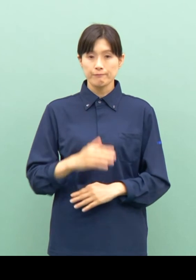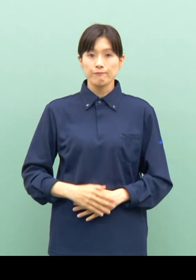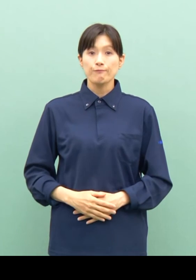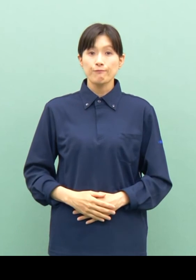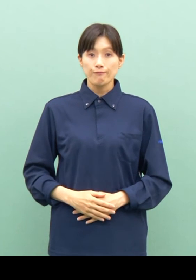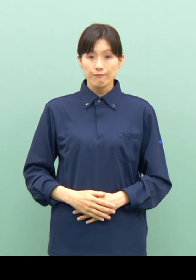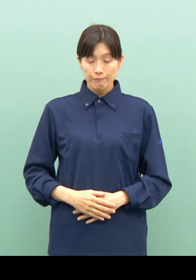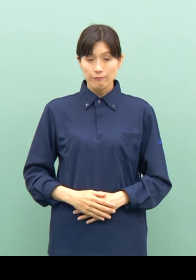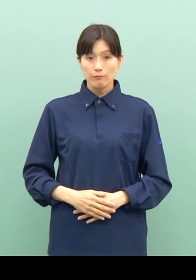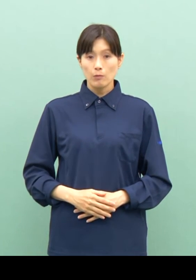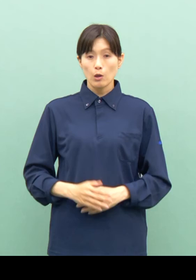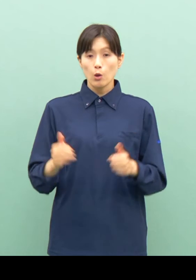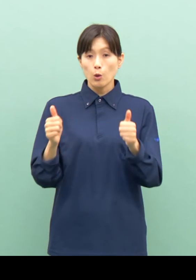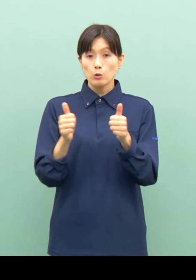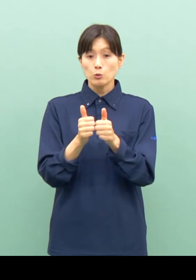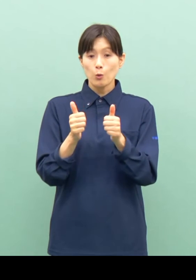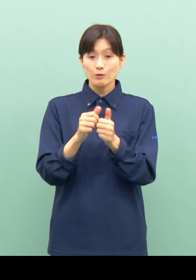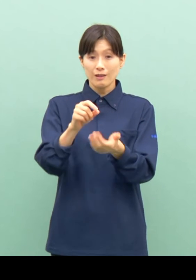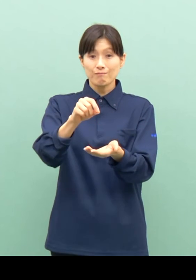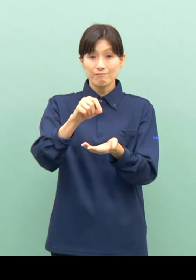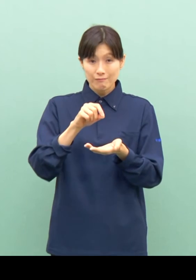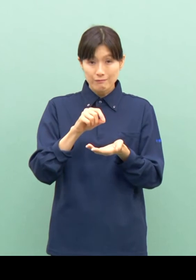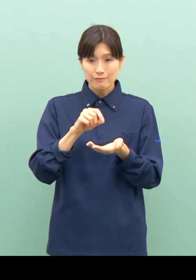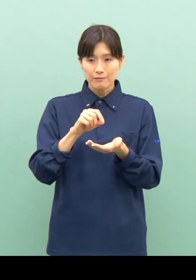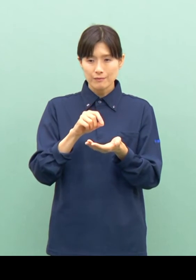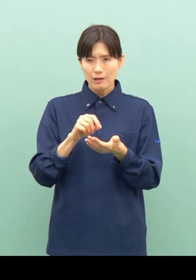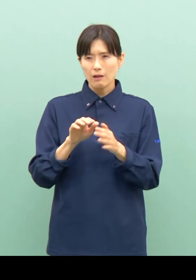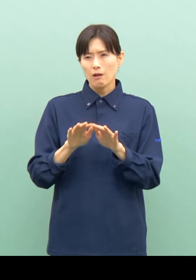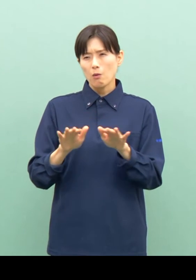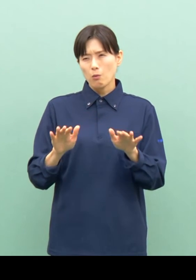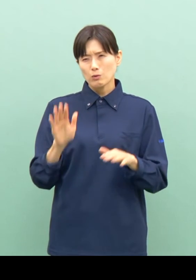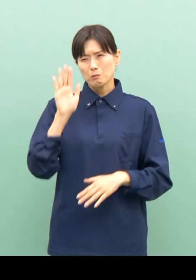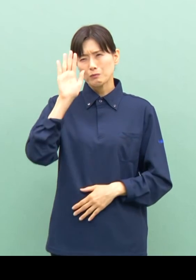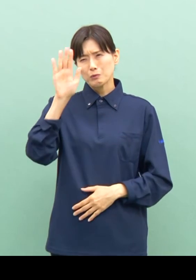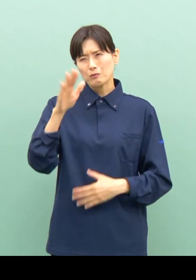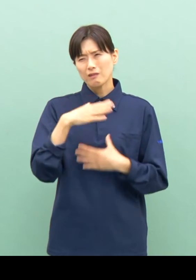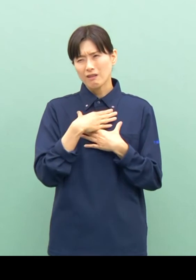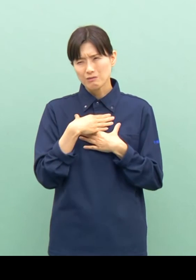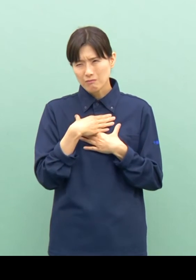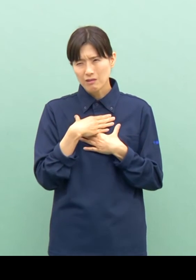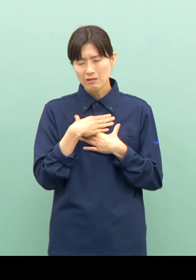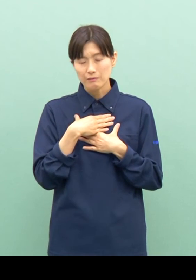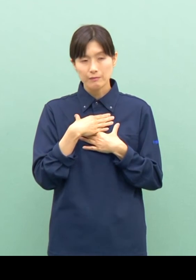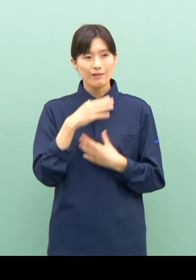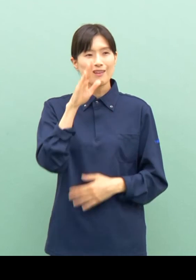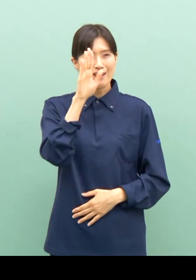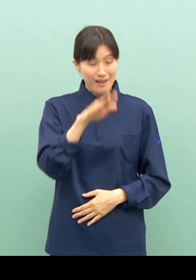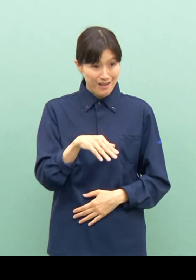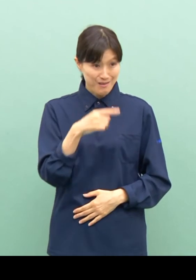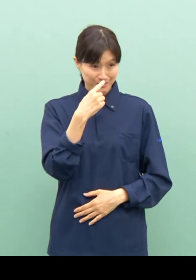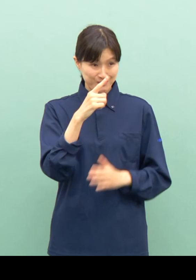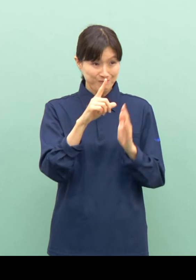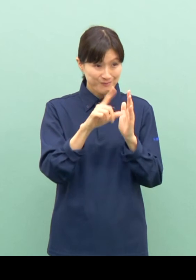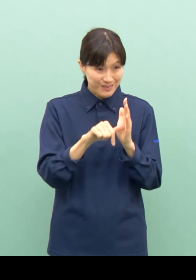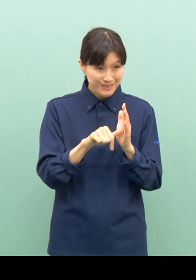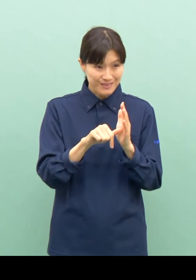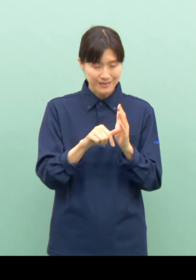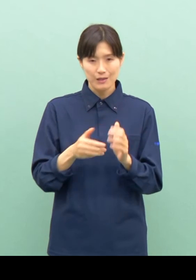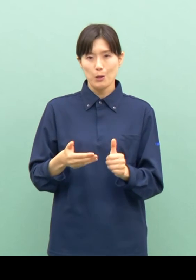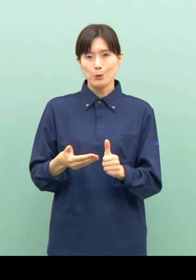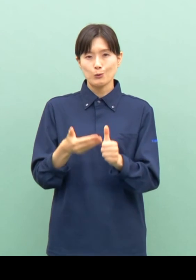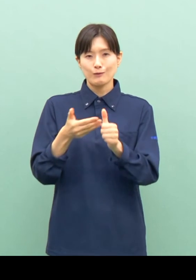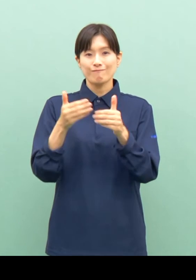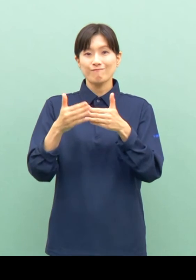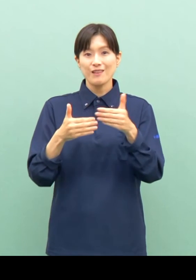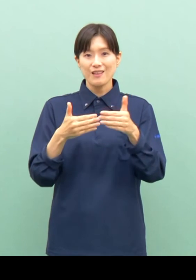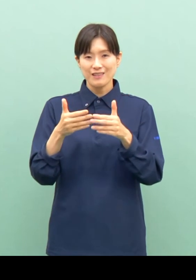。個別相談では子どもの将来についてのご相談もあり、私たちメンターの子育ての